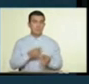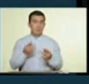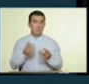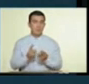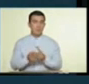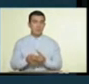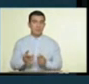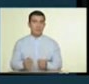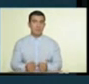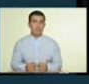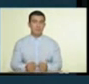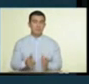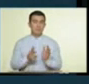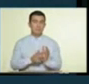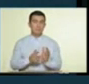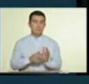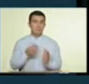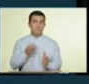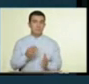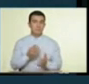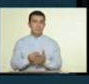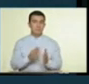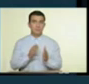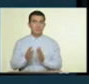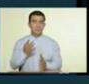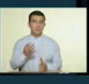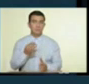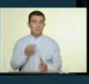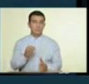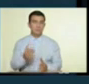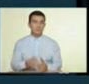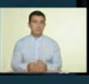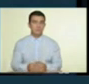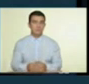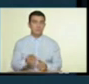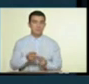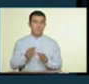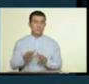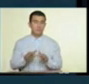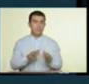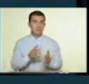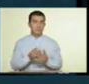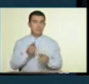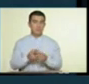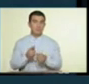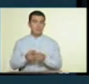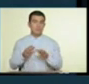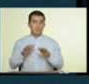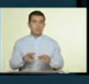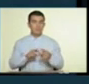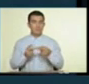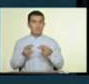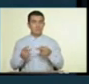olamiz. 8y qo'shuv 4y. Biz bunda qo'shning o'rnini almashtirish